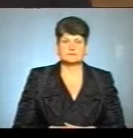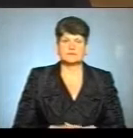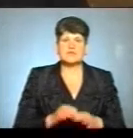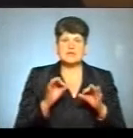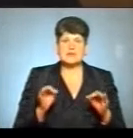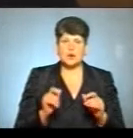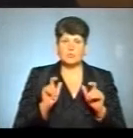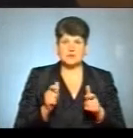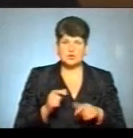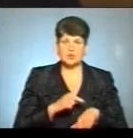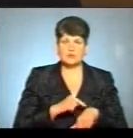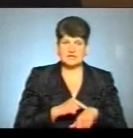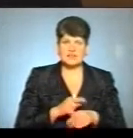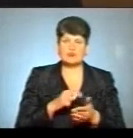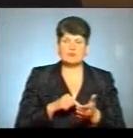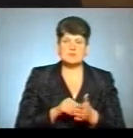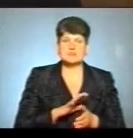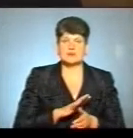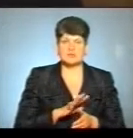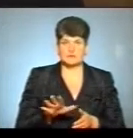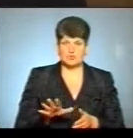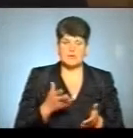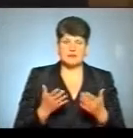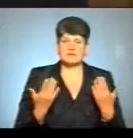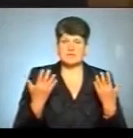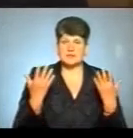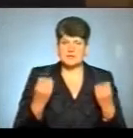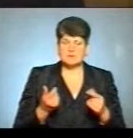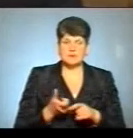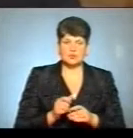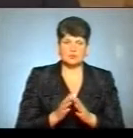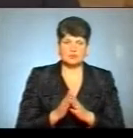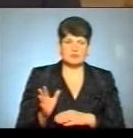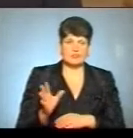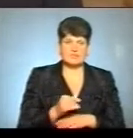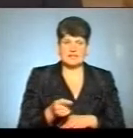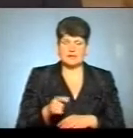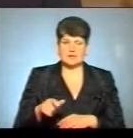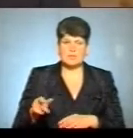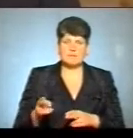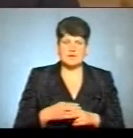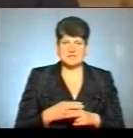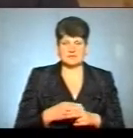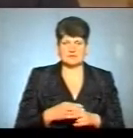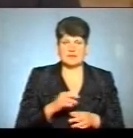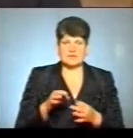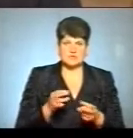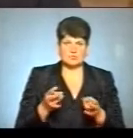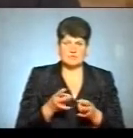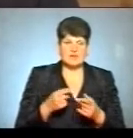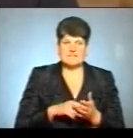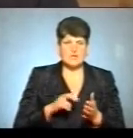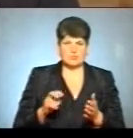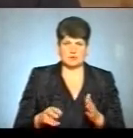Ніякої комендантської години в місті вводитись не буде, але на вихідні дні ми дуже просимо всіх тернополян без зайвої потреби не виходити з